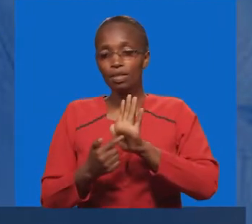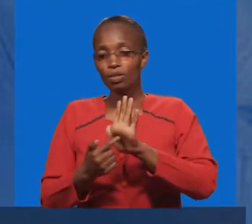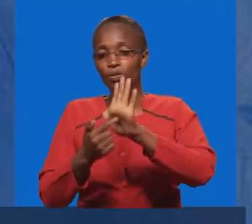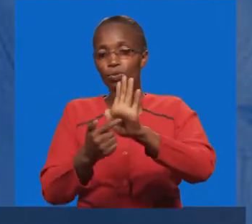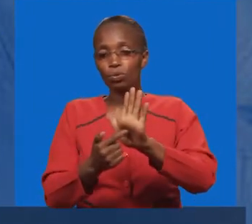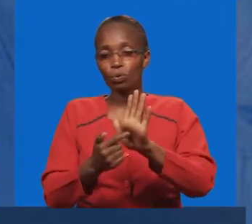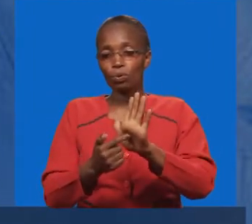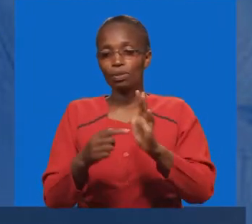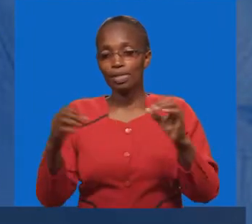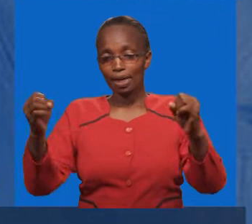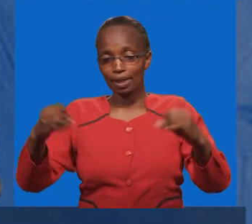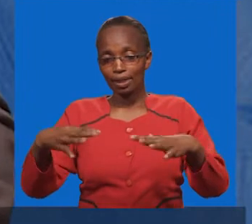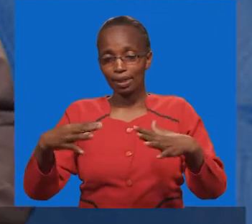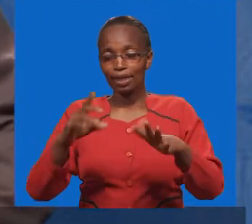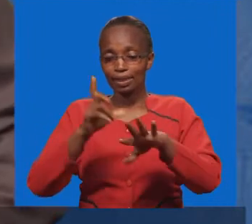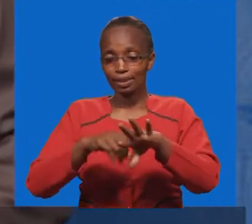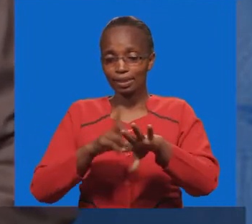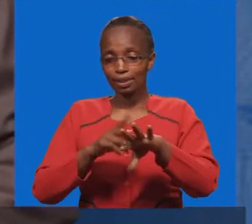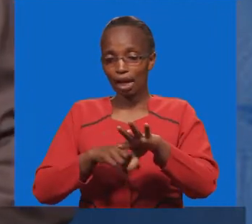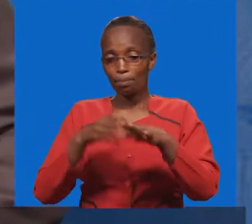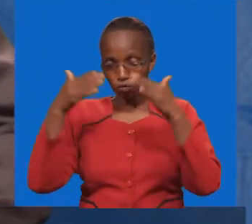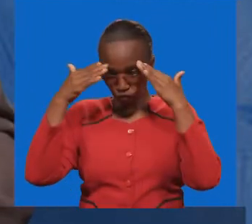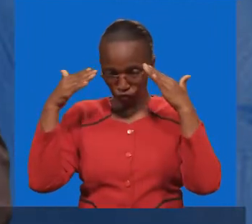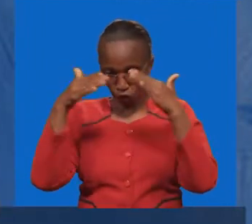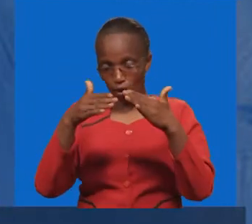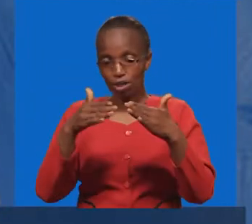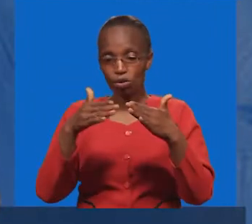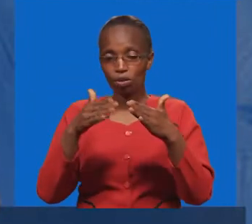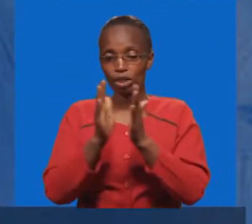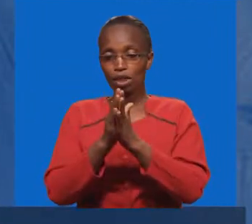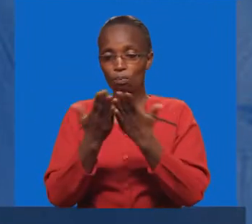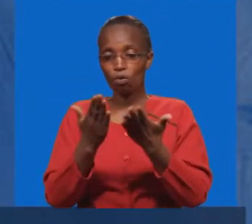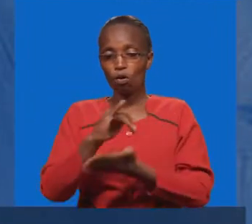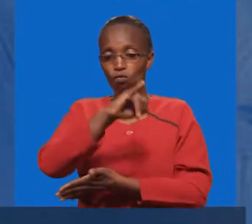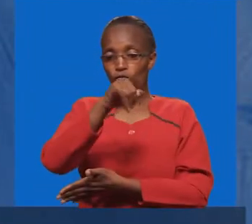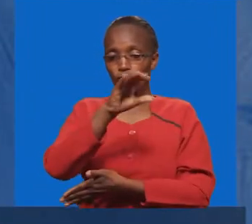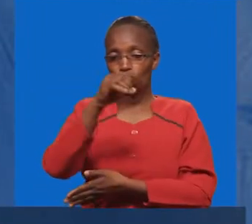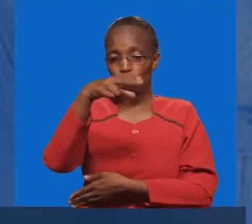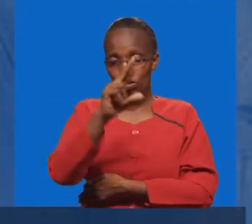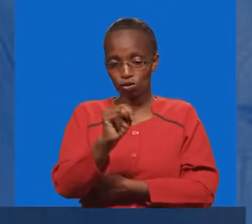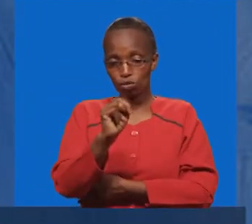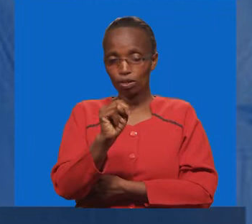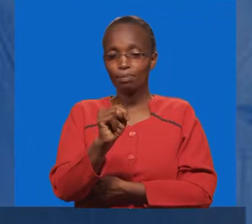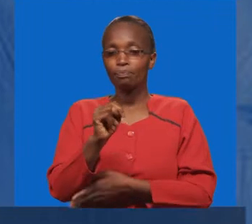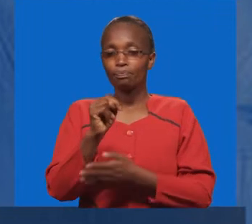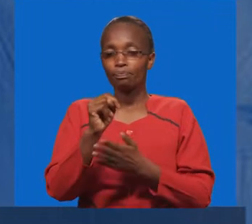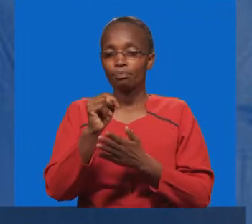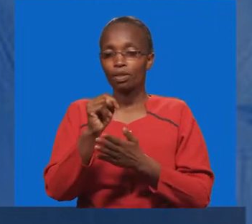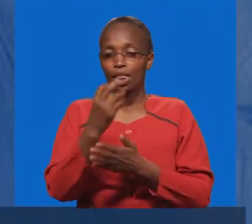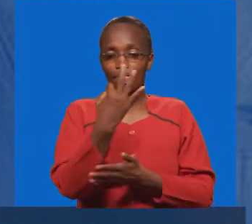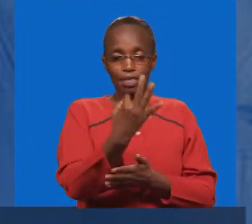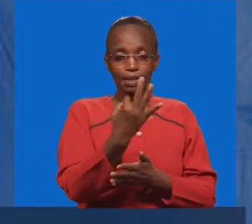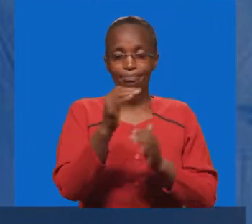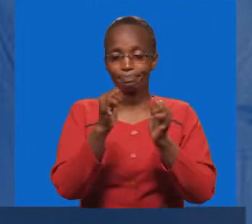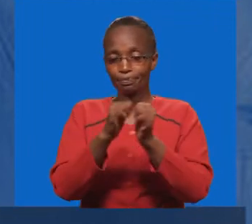wa dhati. Na hii inadhihirishwa zaidi tunapoangazia juu ya Yohana sura ya 3 mstari wa